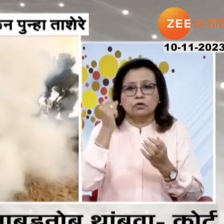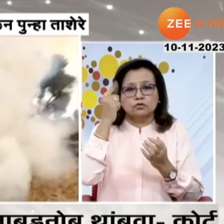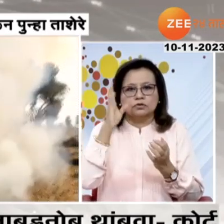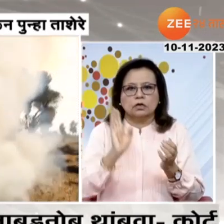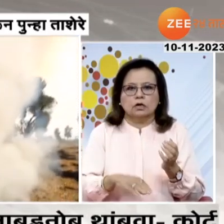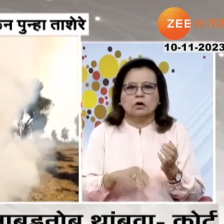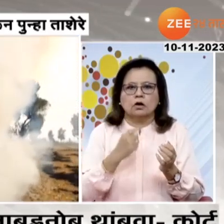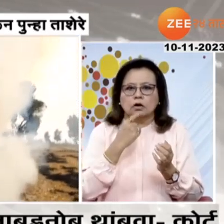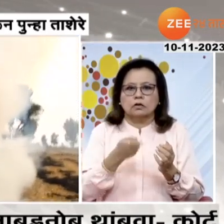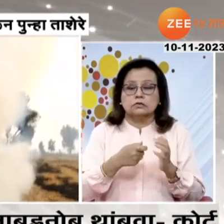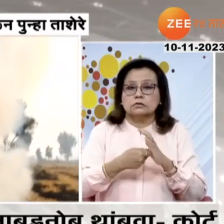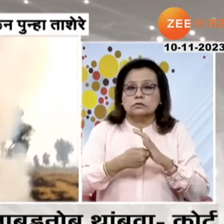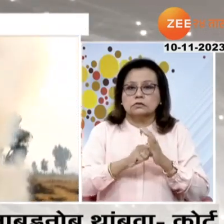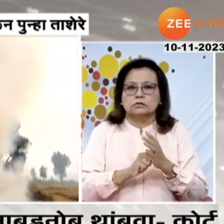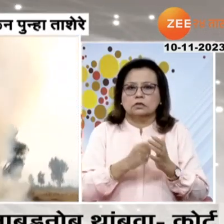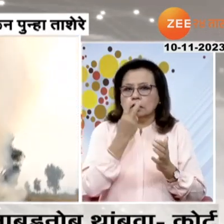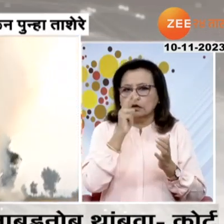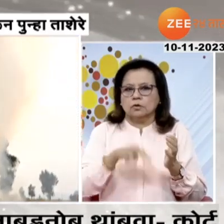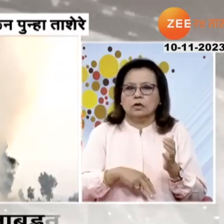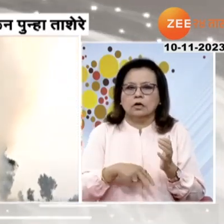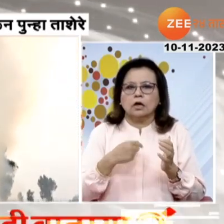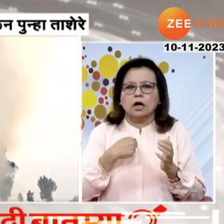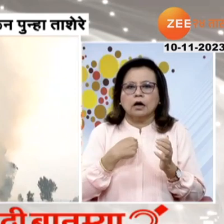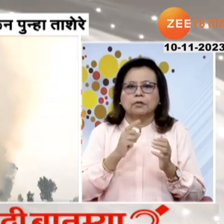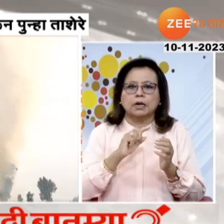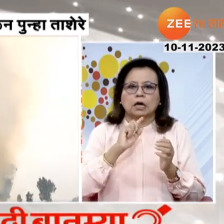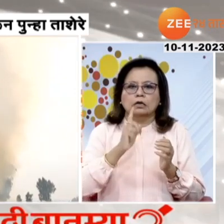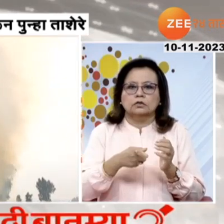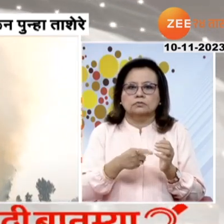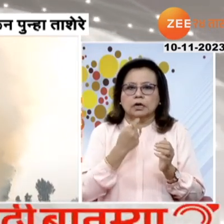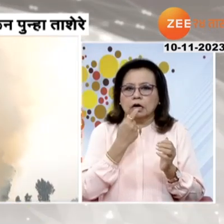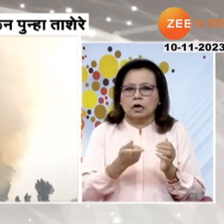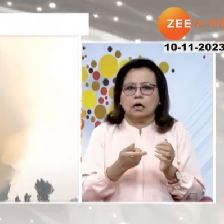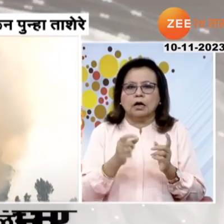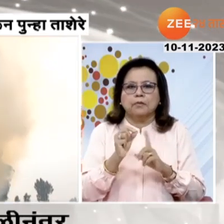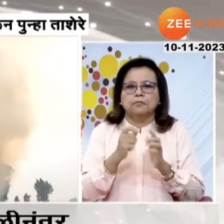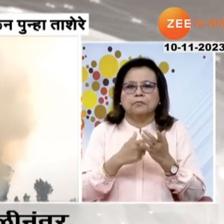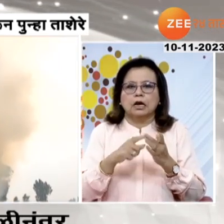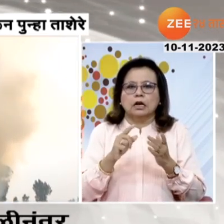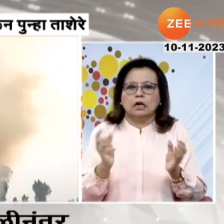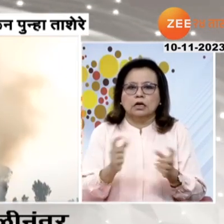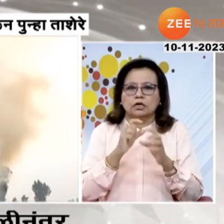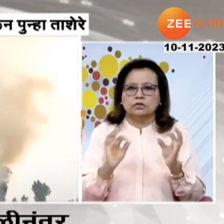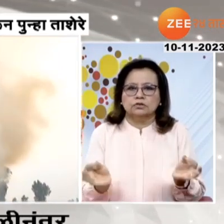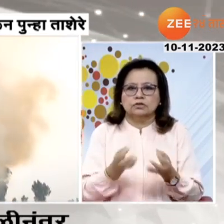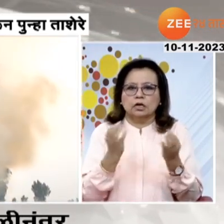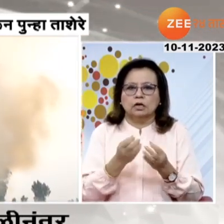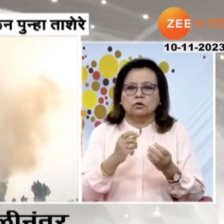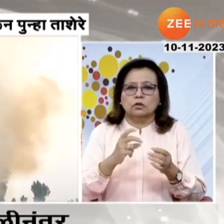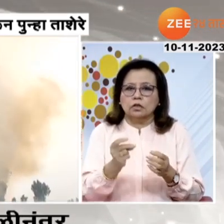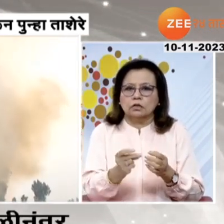केली आणि तिखट शब्दात आपला आदेश देताना म्हटले की शेता मधले पाच जाण ताबडतोड